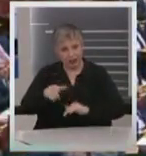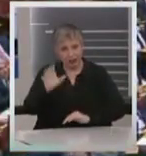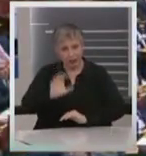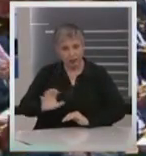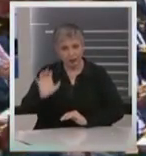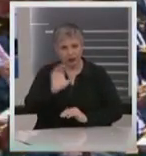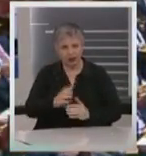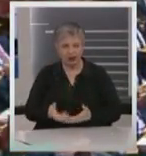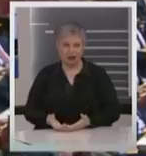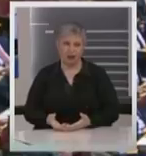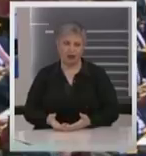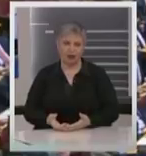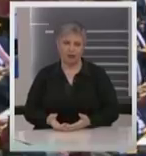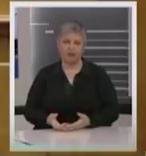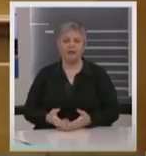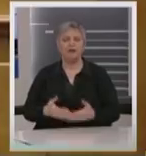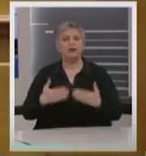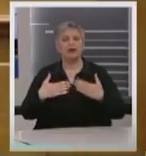Και εδώ προς αποφυγή παρεξηγήσεων.